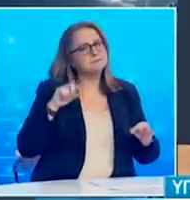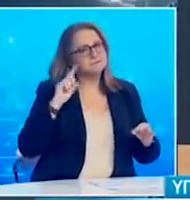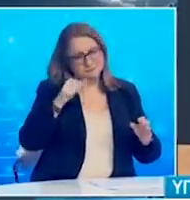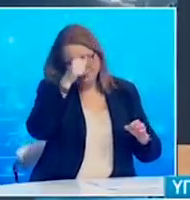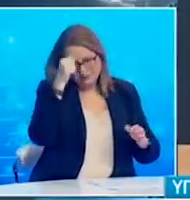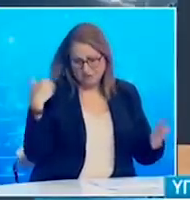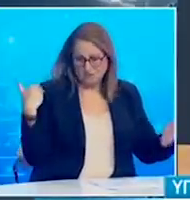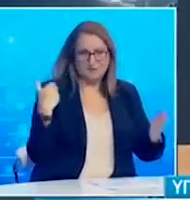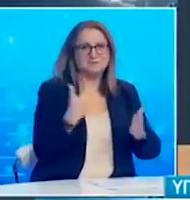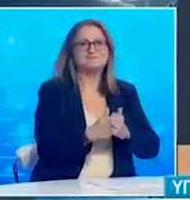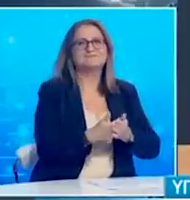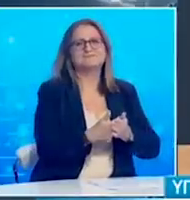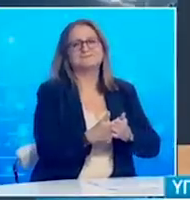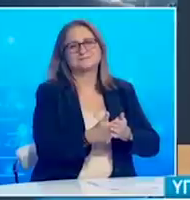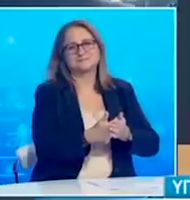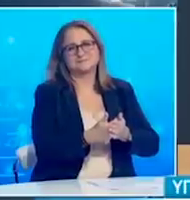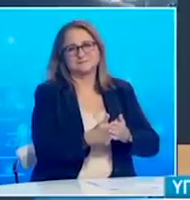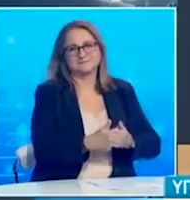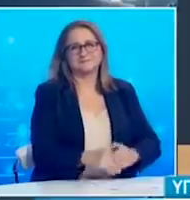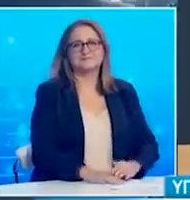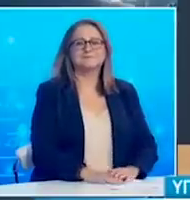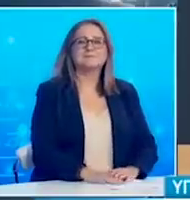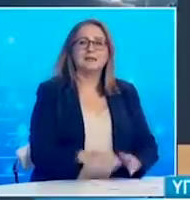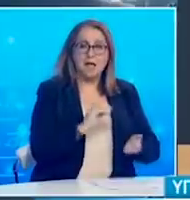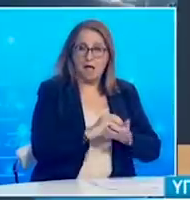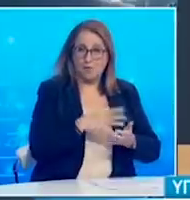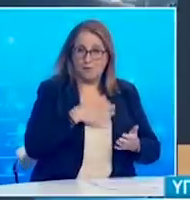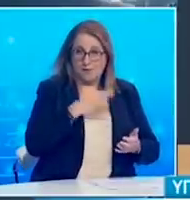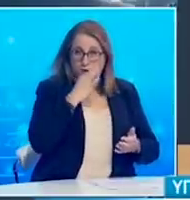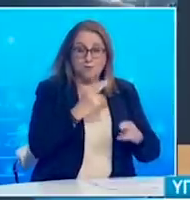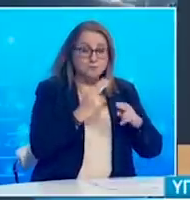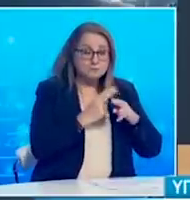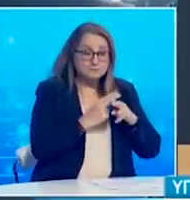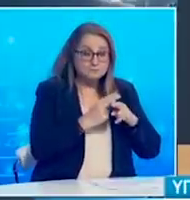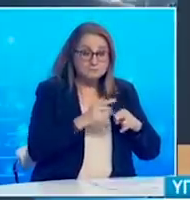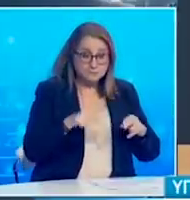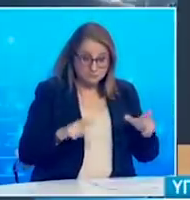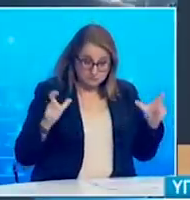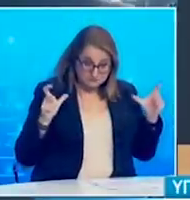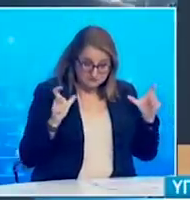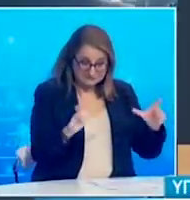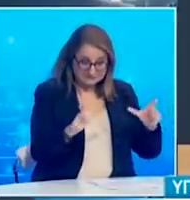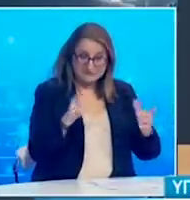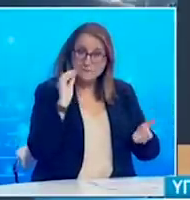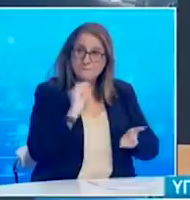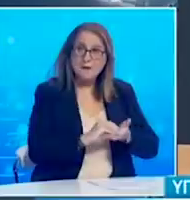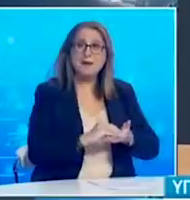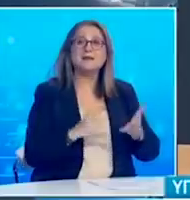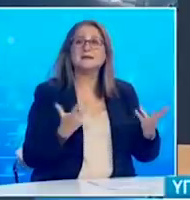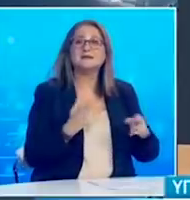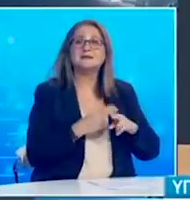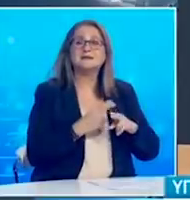καλοκαιριού. Θα ήθελα επίσης να επισημάνω ότι σημαντικό ρόλο στην ανάσχεση του δεύτερου κύματος είναι